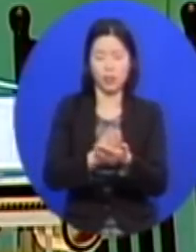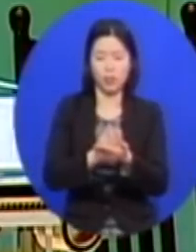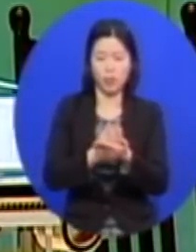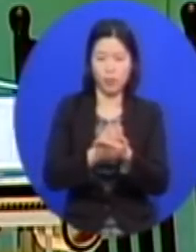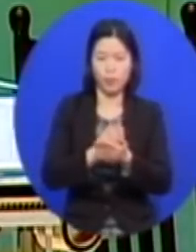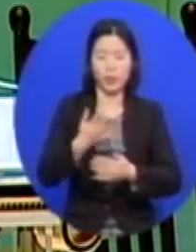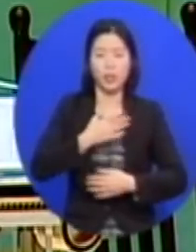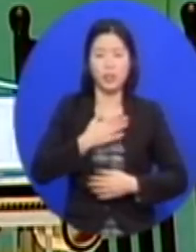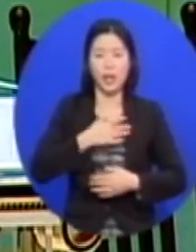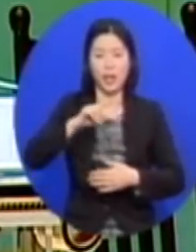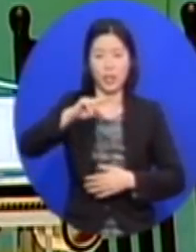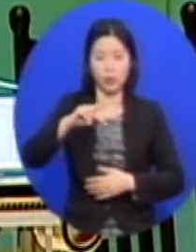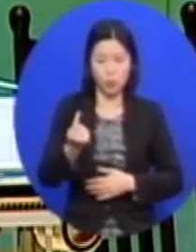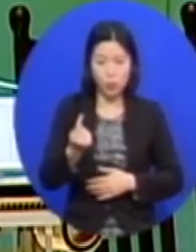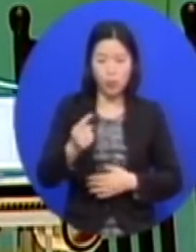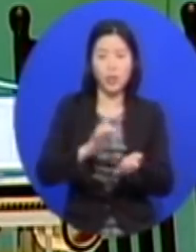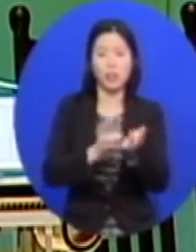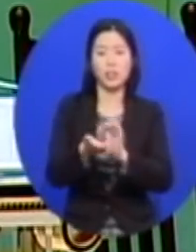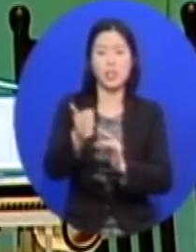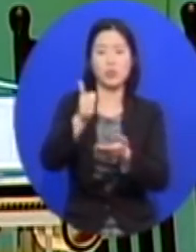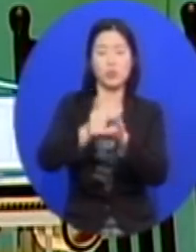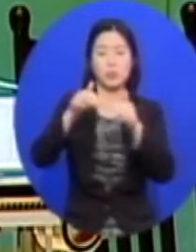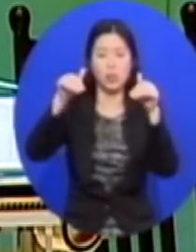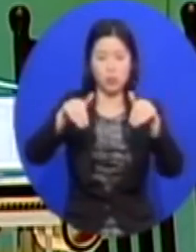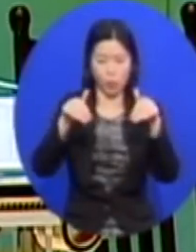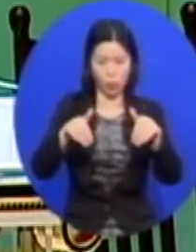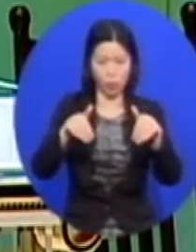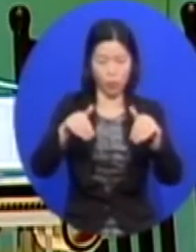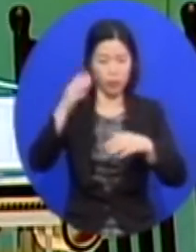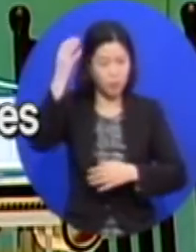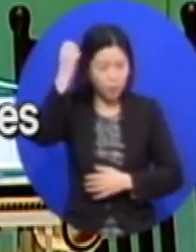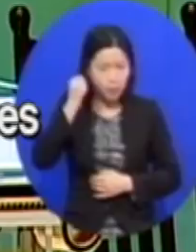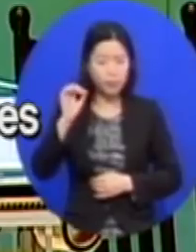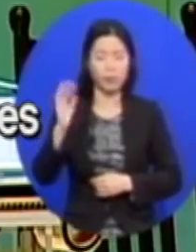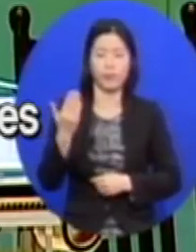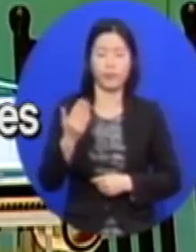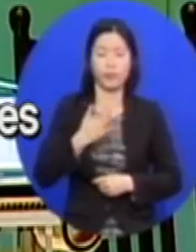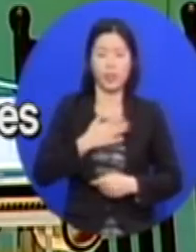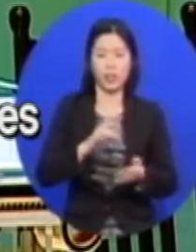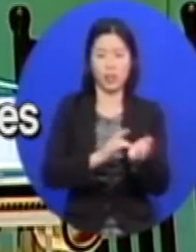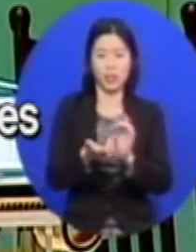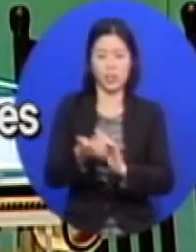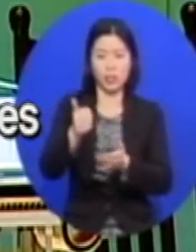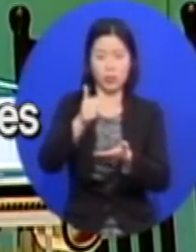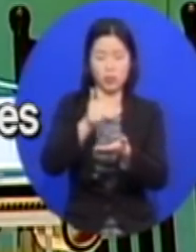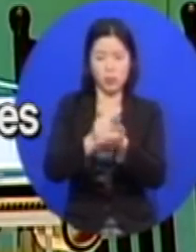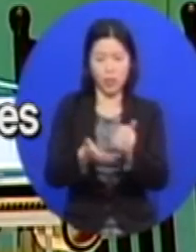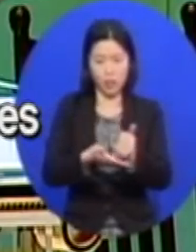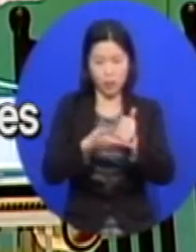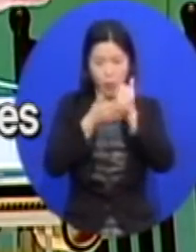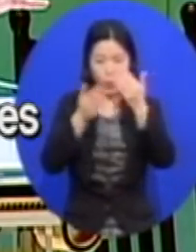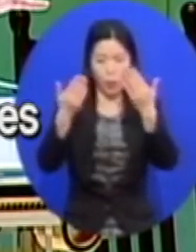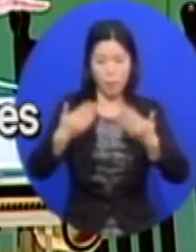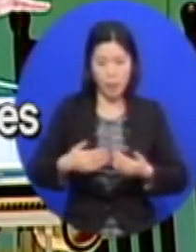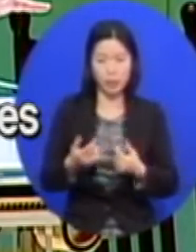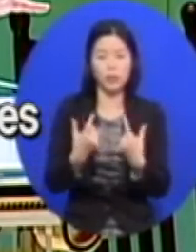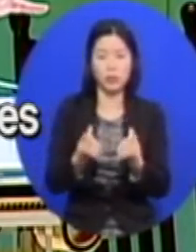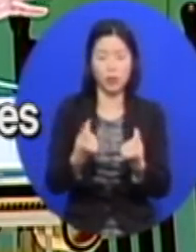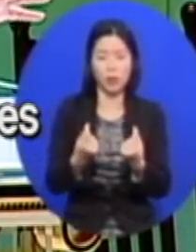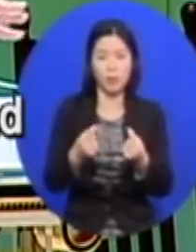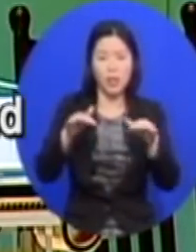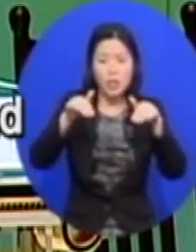나도 예수님의 종이라는 사실을 명심하고 내가 예수님에게 대우를 받는 것처럼 그렇게 종들에게 대하라는